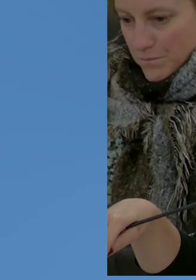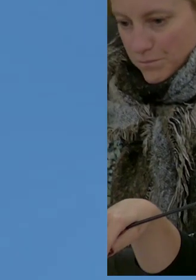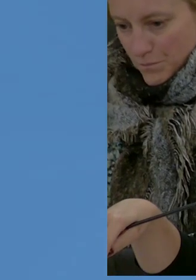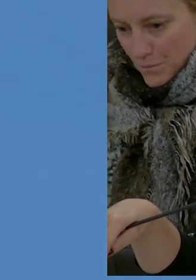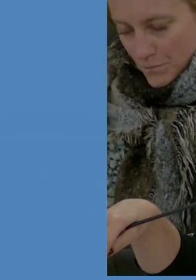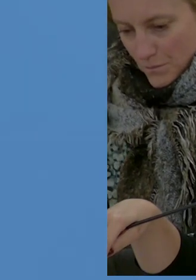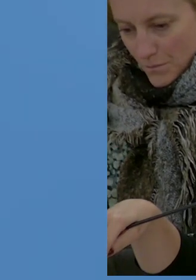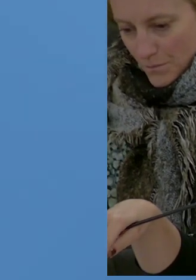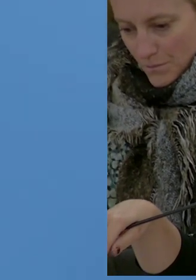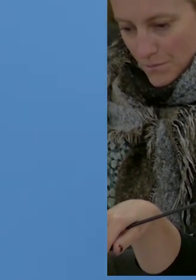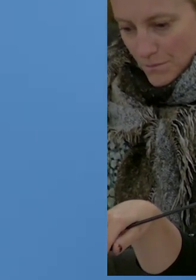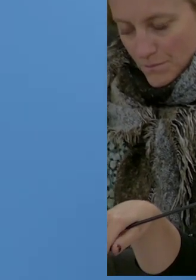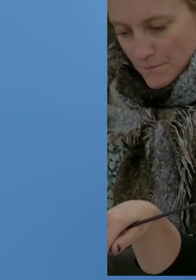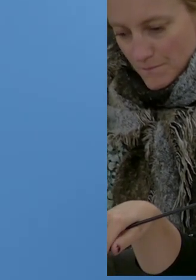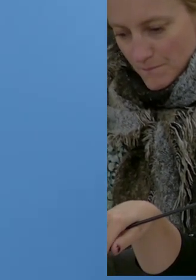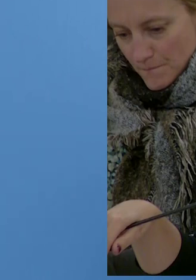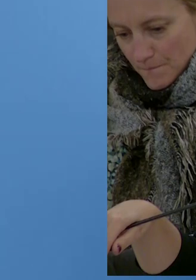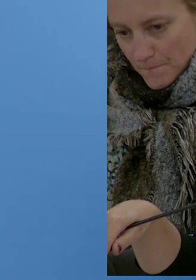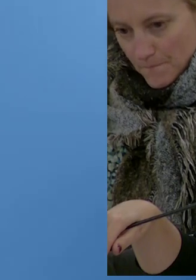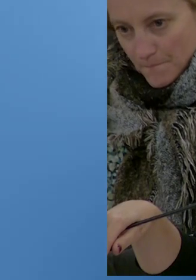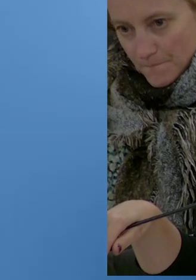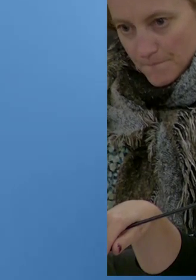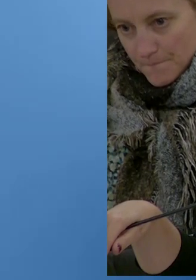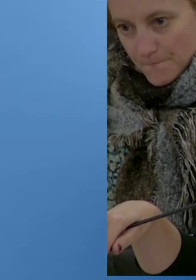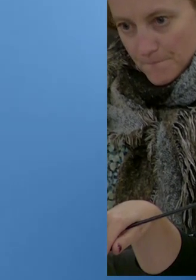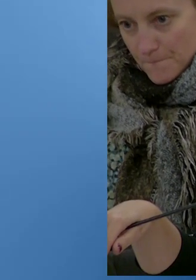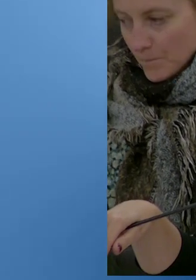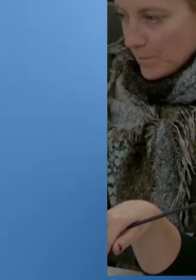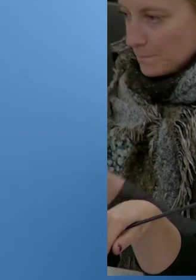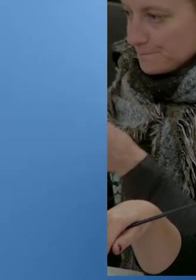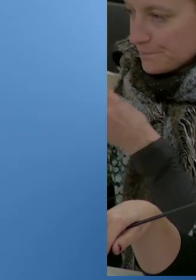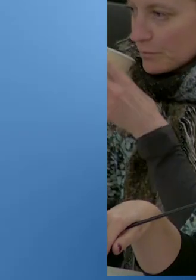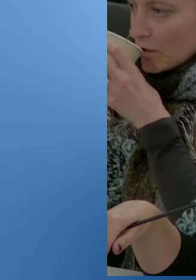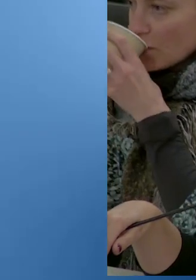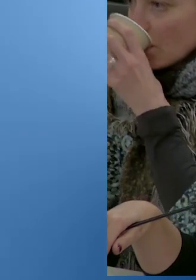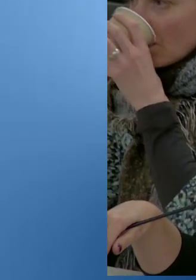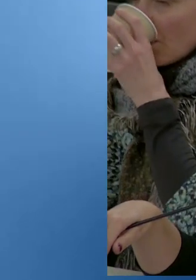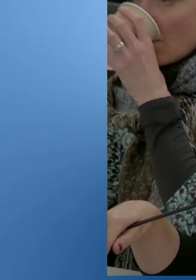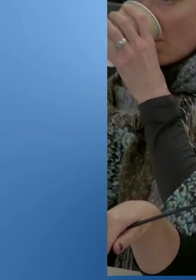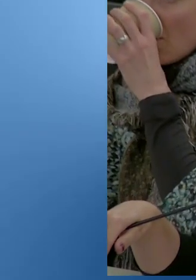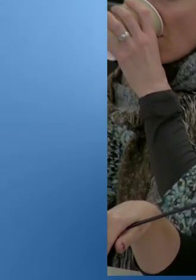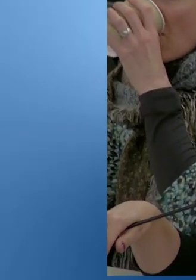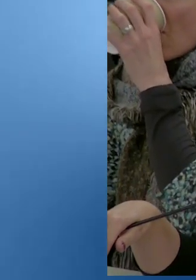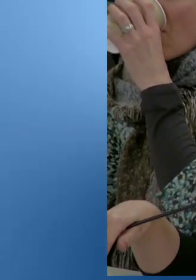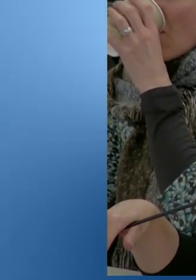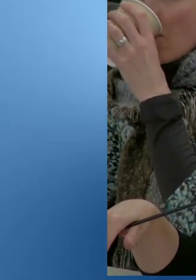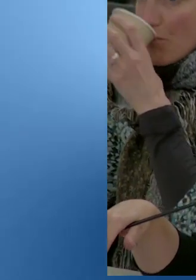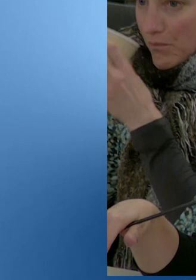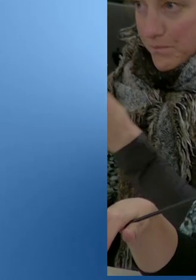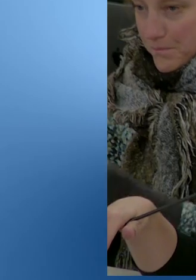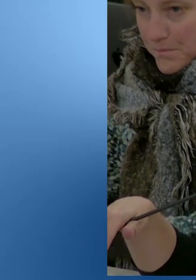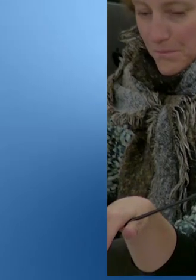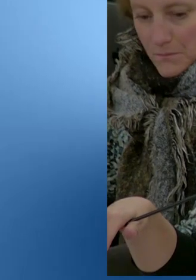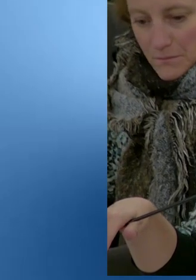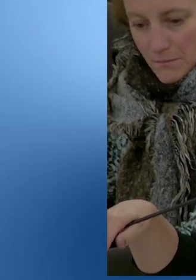ceux qui suivent le conseil municipal mais il y a des limites on n'est pas là pour en rflouer les trous vous avez 36 élus si je ne m'abuse et à un moment